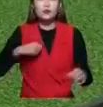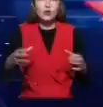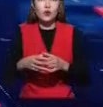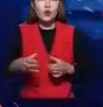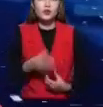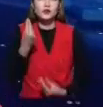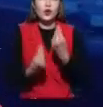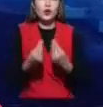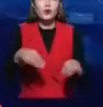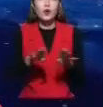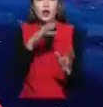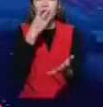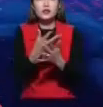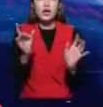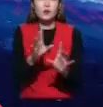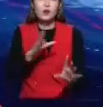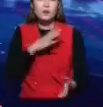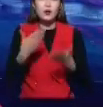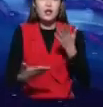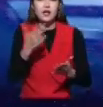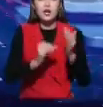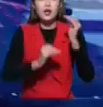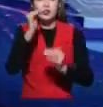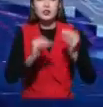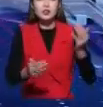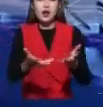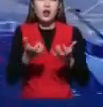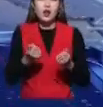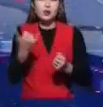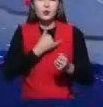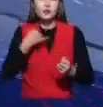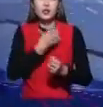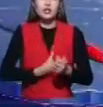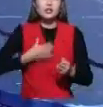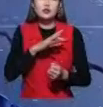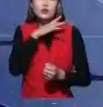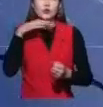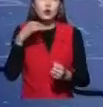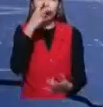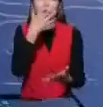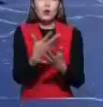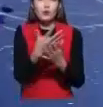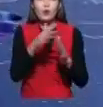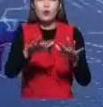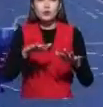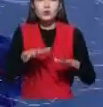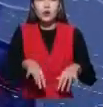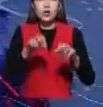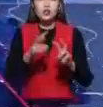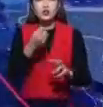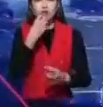командасының ойыны туралы пікір білдірді. Егер статистиканы алсақ, онда біз негізінен көптеген көрсеткіштер бойынша